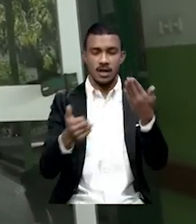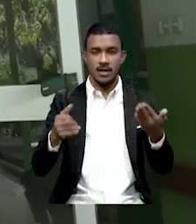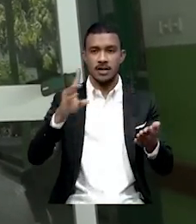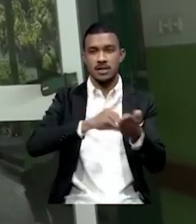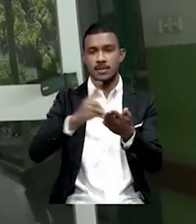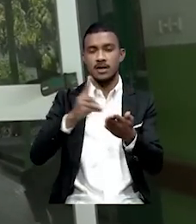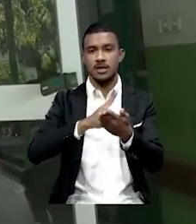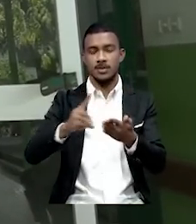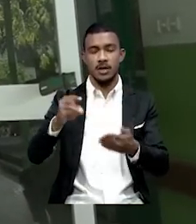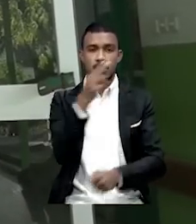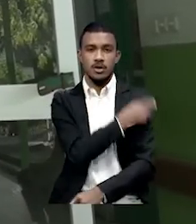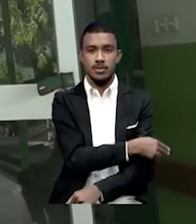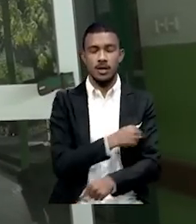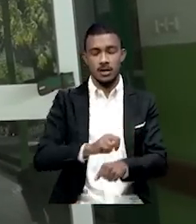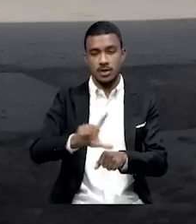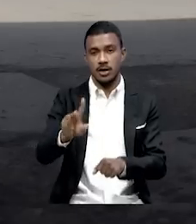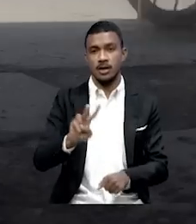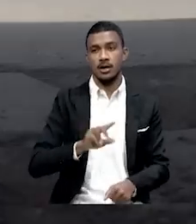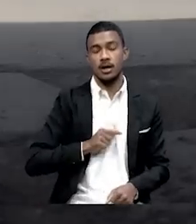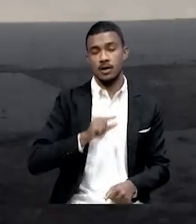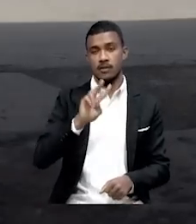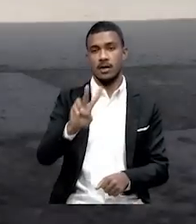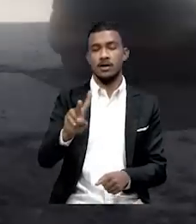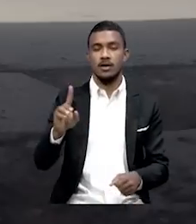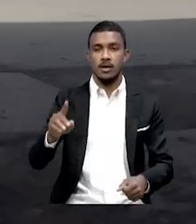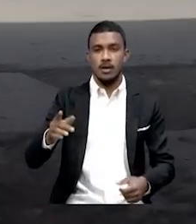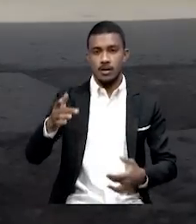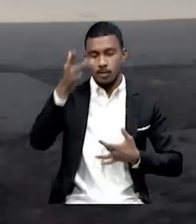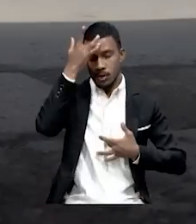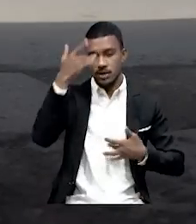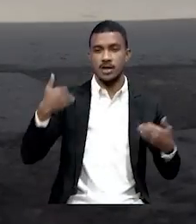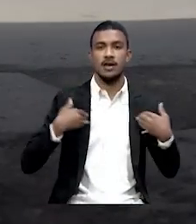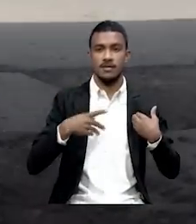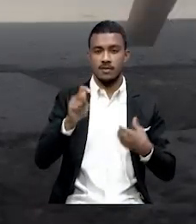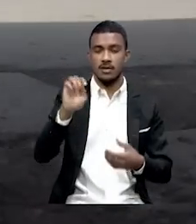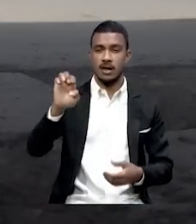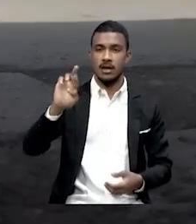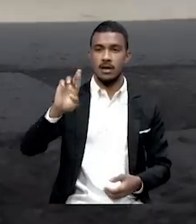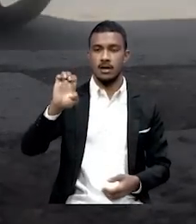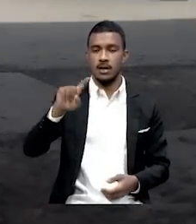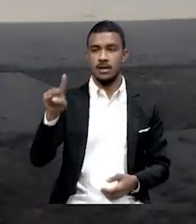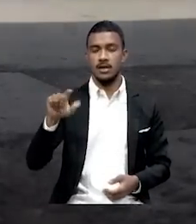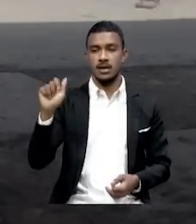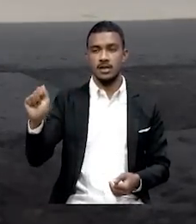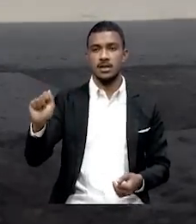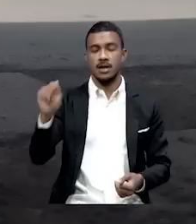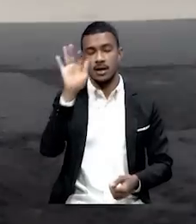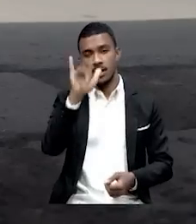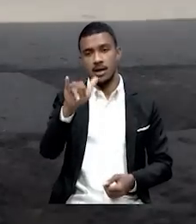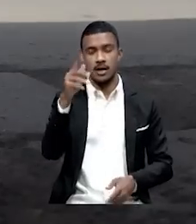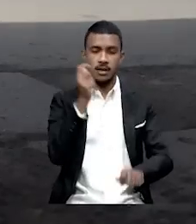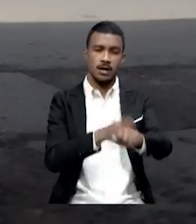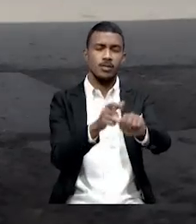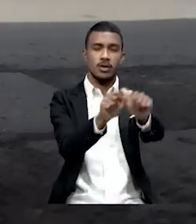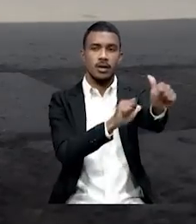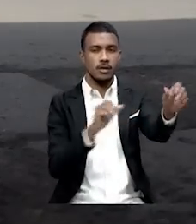Guido Valadares. Banheira Moras ne ataca, Teresa consegue baixa e hospital e tempo naruk, mas be, la